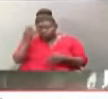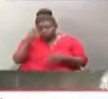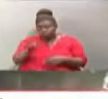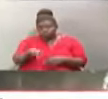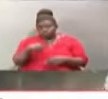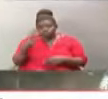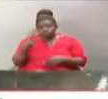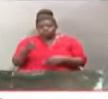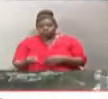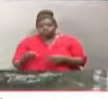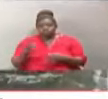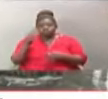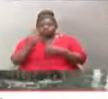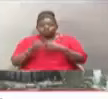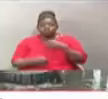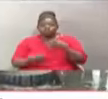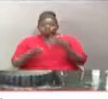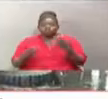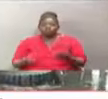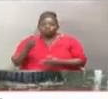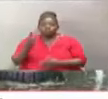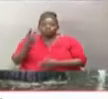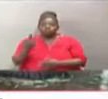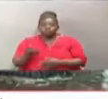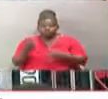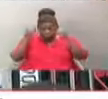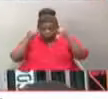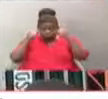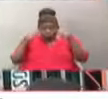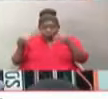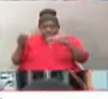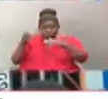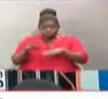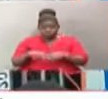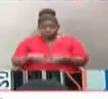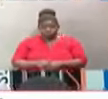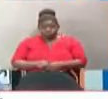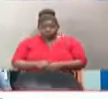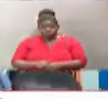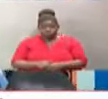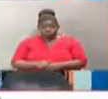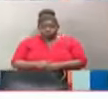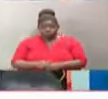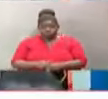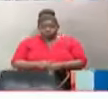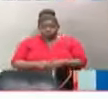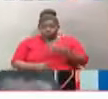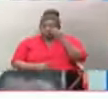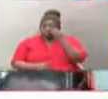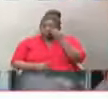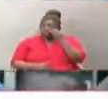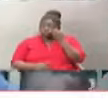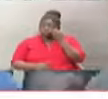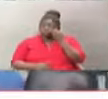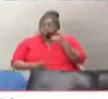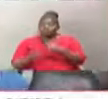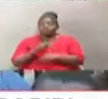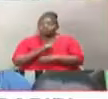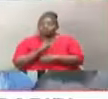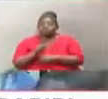mugga okukakana ng'entabiri mu ttaano zifiiriddewo. Bodaboda byange ndoofu egakiika emwe emmotoka ya